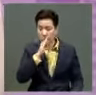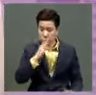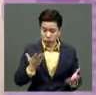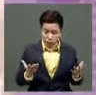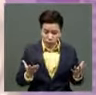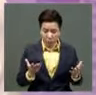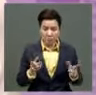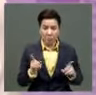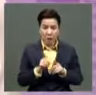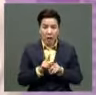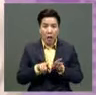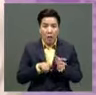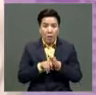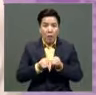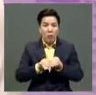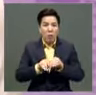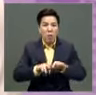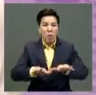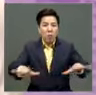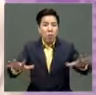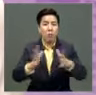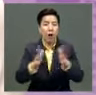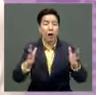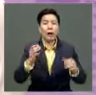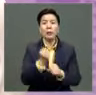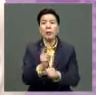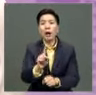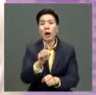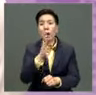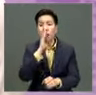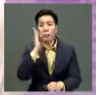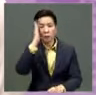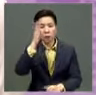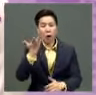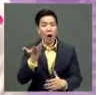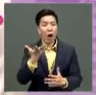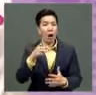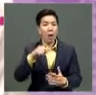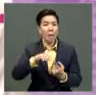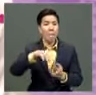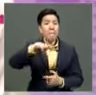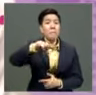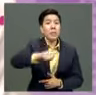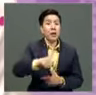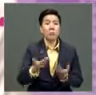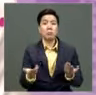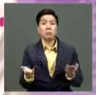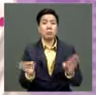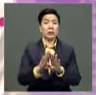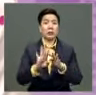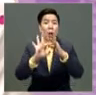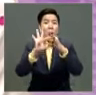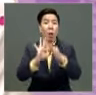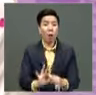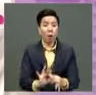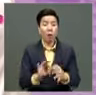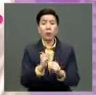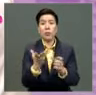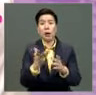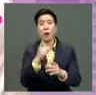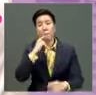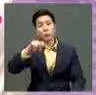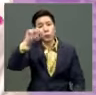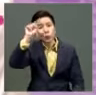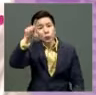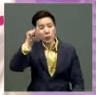การลุกลามแล้วเกิดเป็นซูเปอร์สเปรดเดอร์ขึ้นมาเนี่ยแล้วทำให้อาจจะต้องถึงขั้นมีการล็อกดาวน์หรือว่ามีการประกาศเคอร์ฟิว